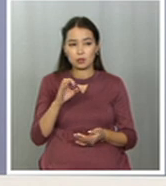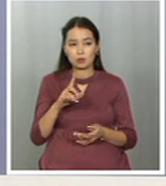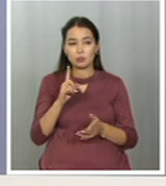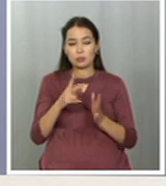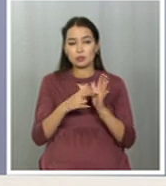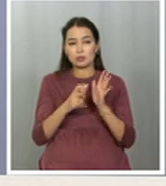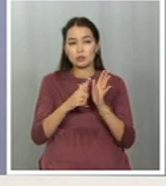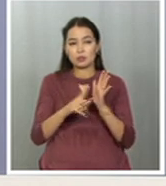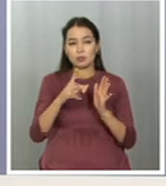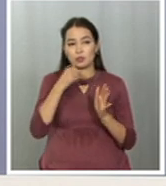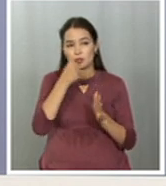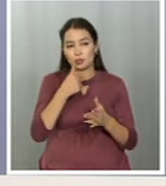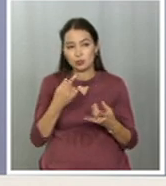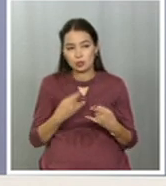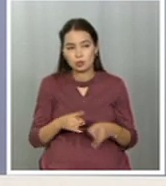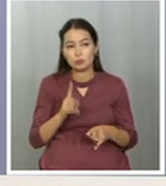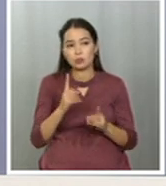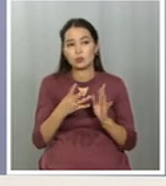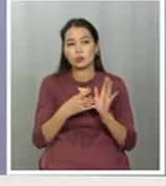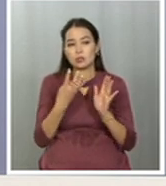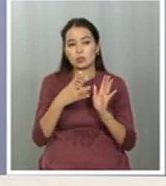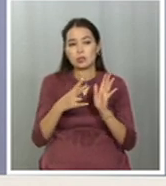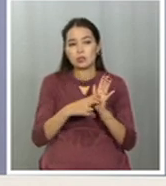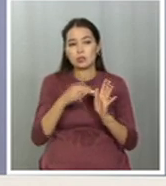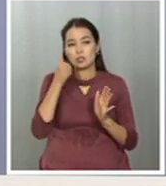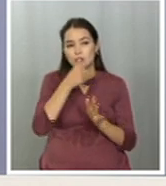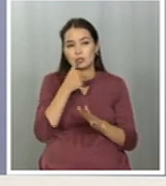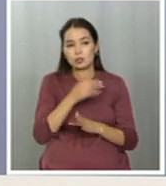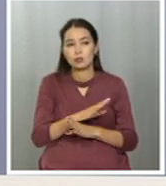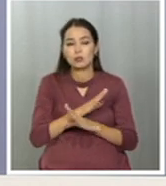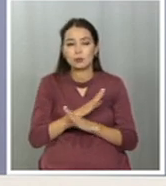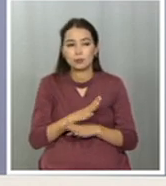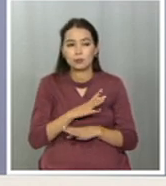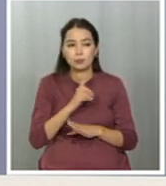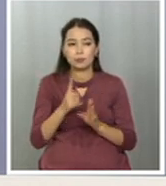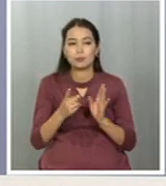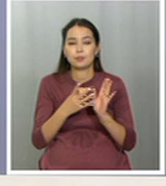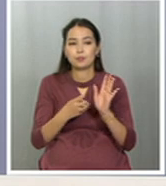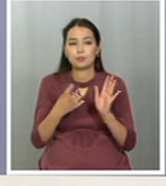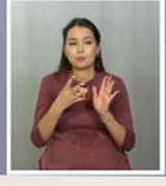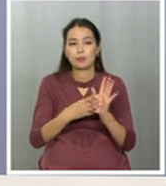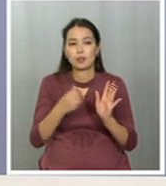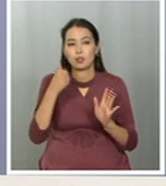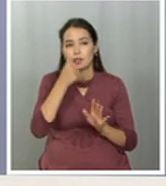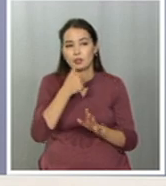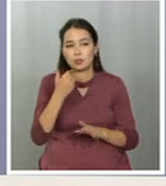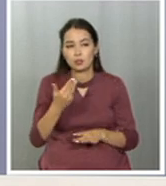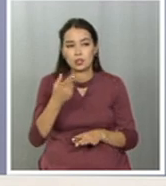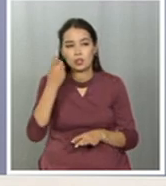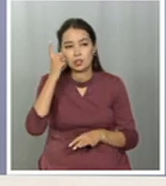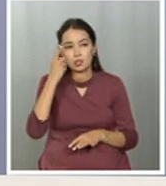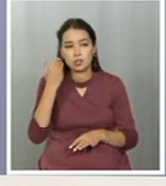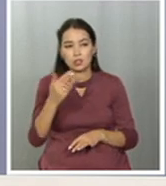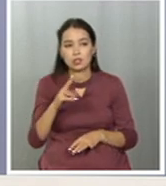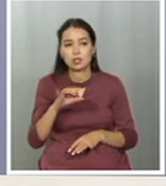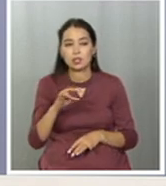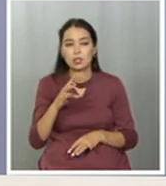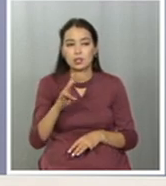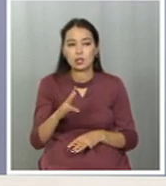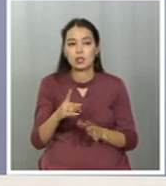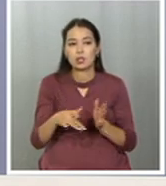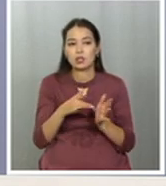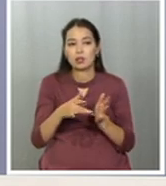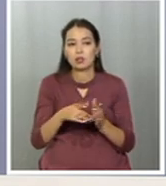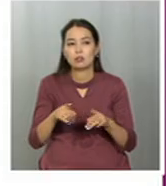келіп, 1948 жылы қайтыс болған. 1909 жылғы Германияның Кельн қаласында